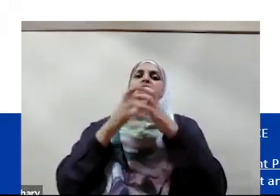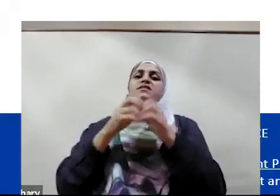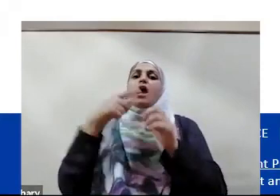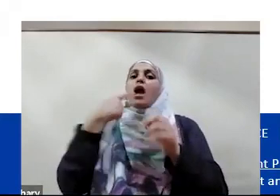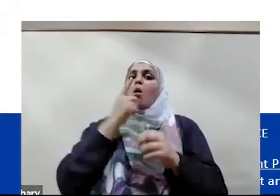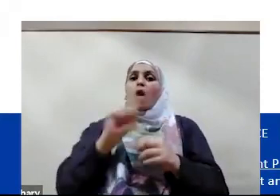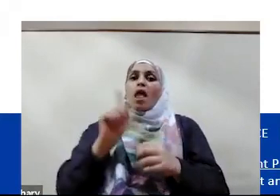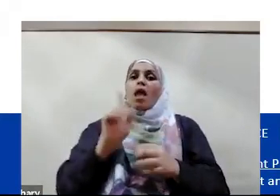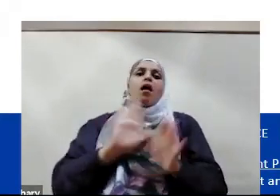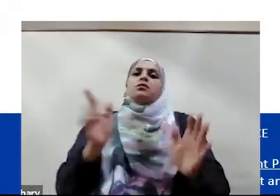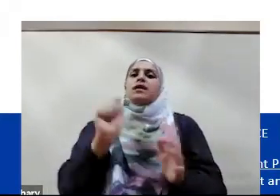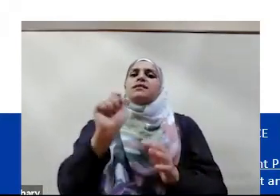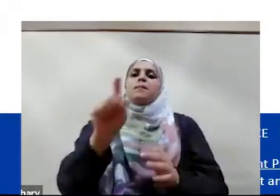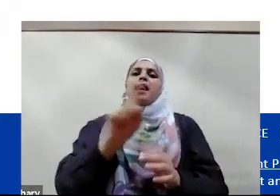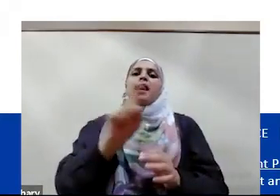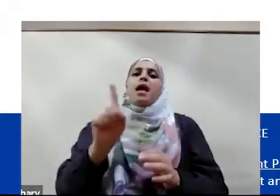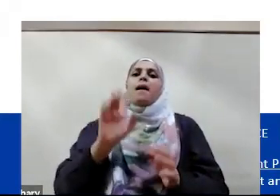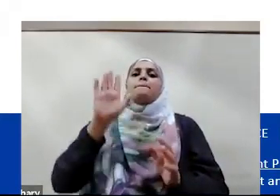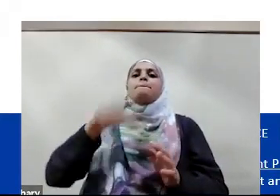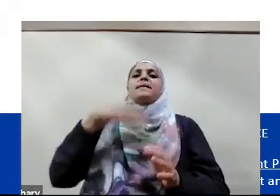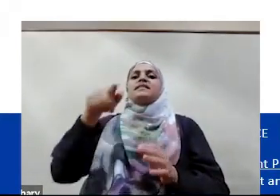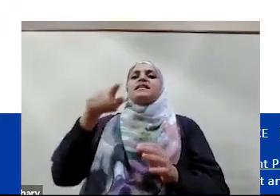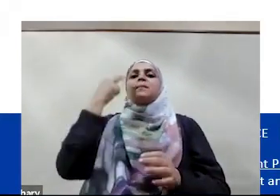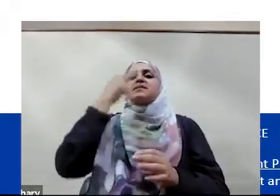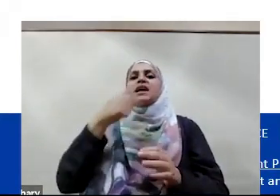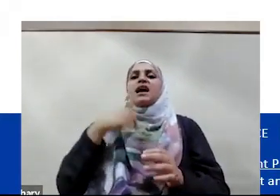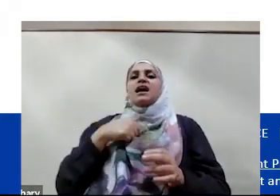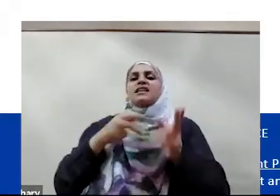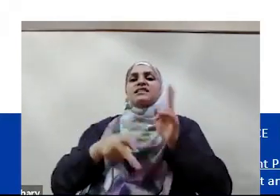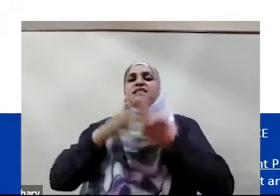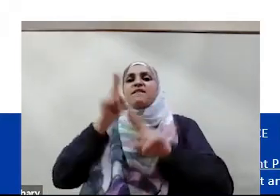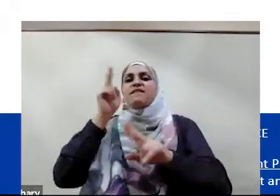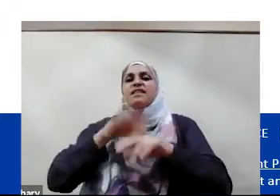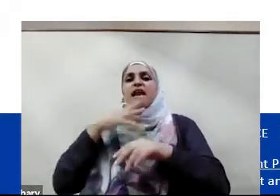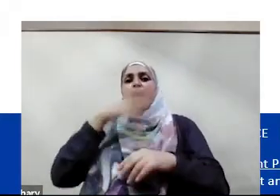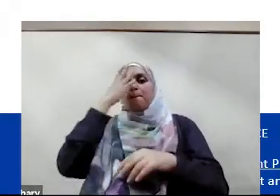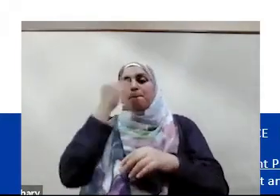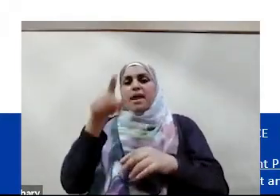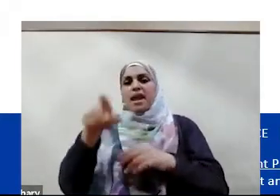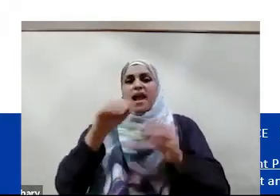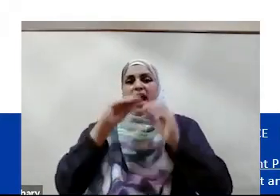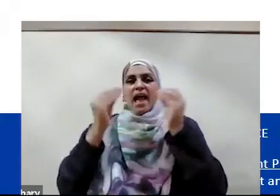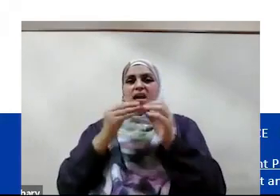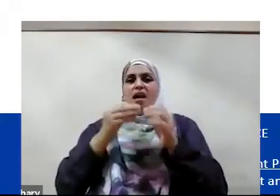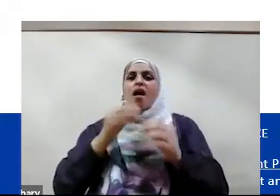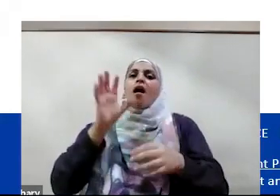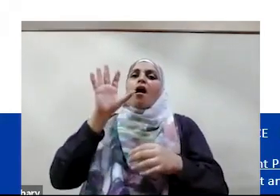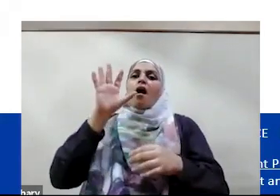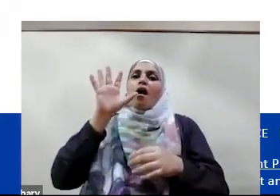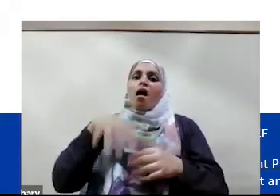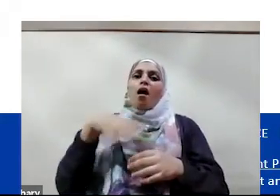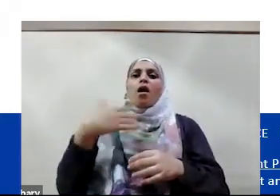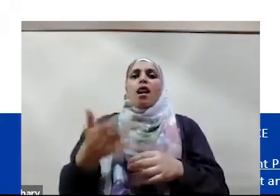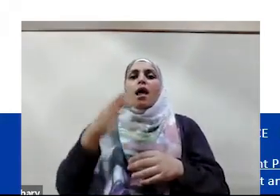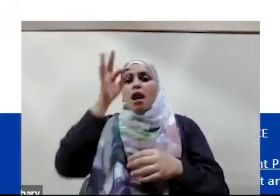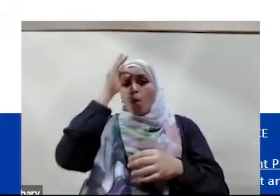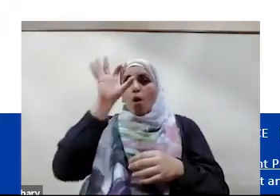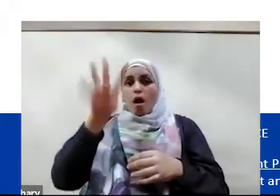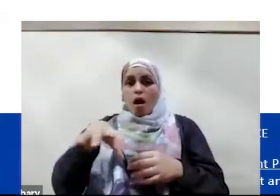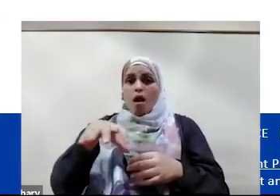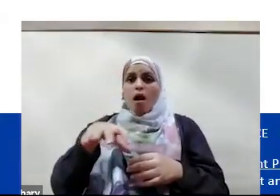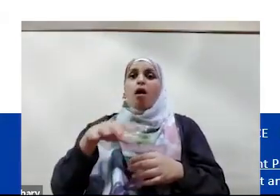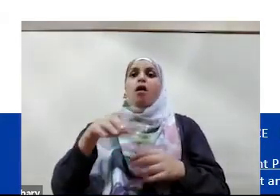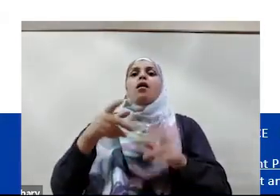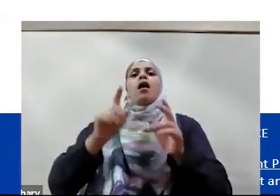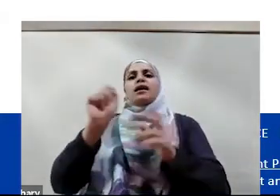بيبقى لأ. بيسألني بعد كده لو أنا سافرت على منحة فول برايت قبل كده، برضو بقول او